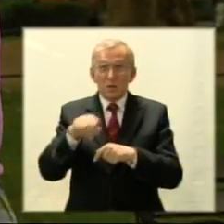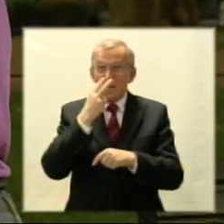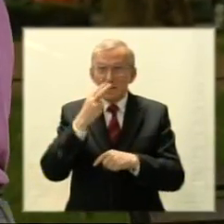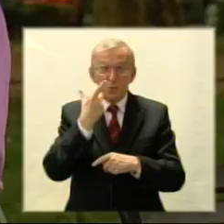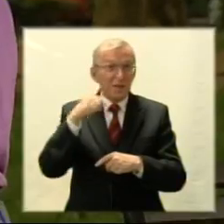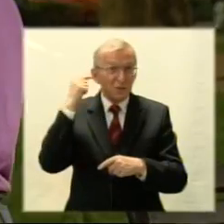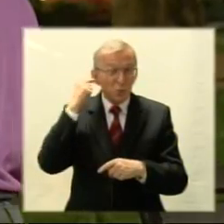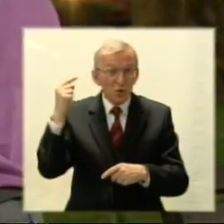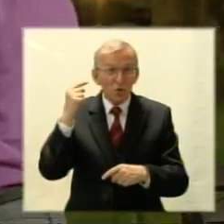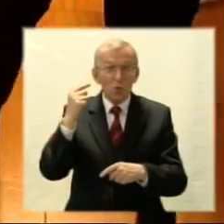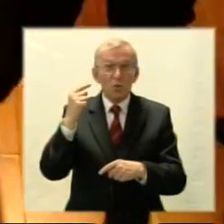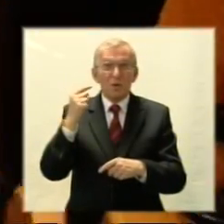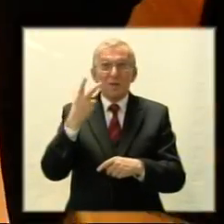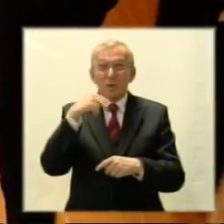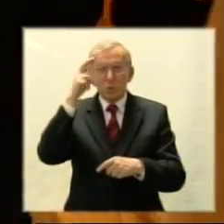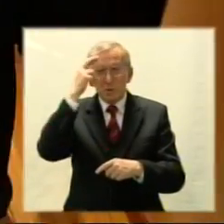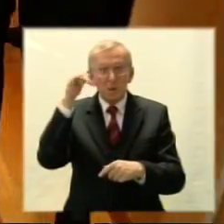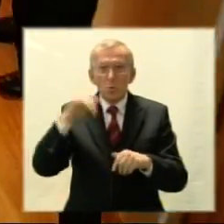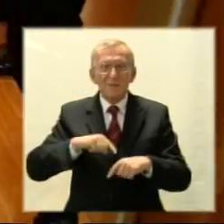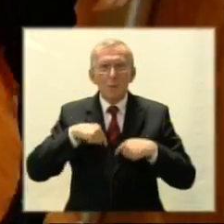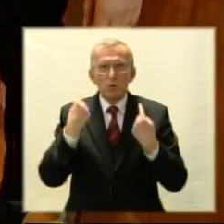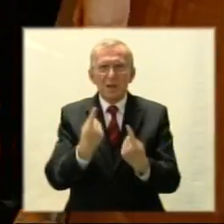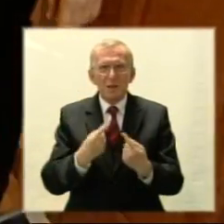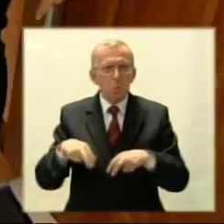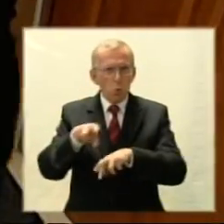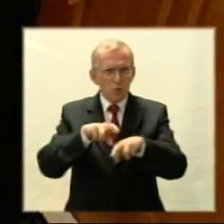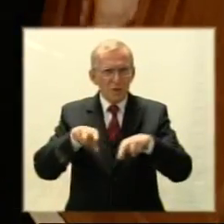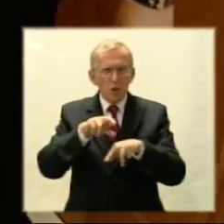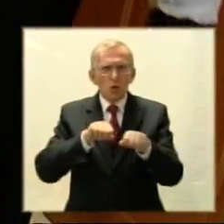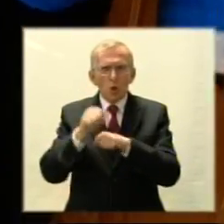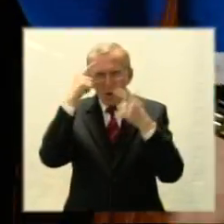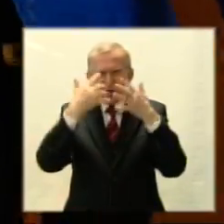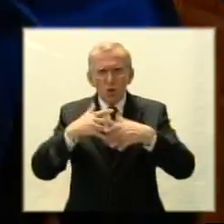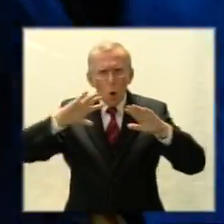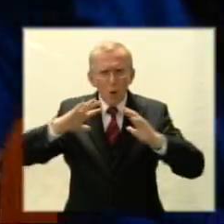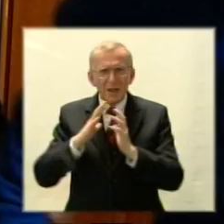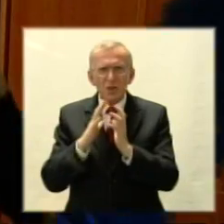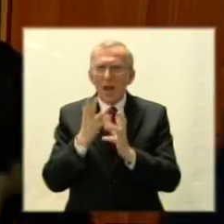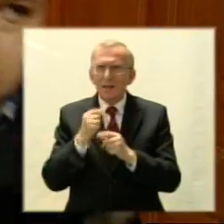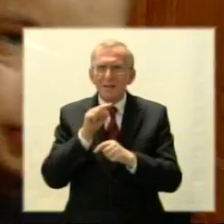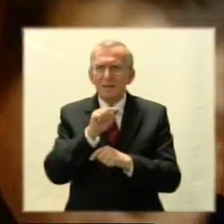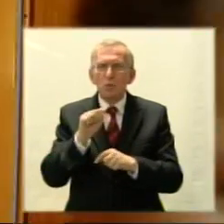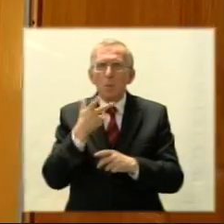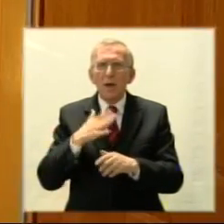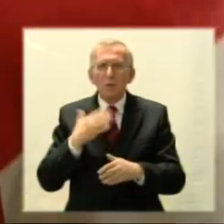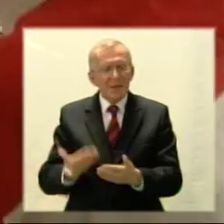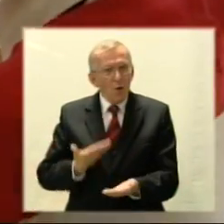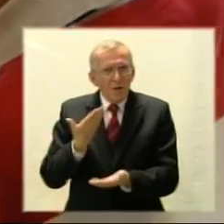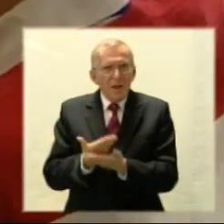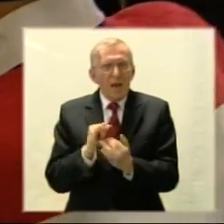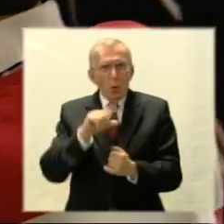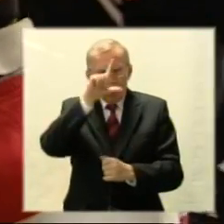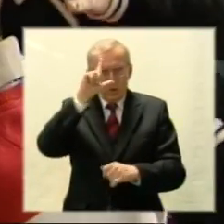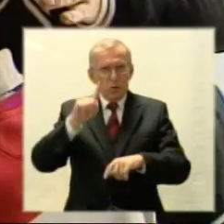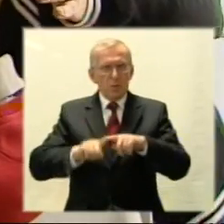nie słyszą nie rozumieją że nie mogą samodzielnie się poruszać są kojarzeni z ograniczeniami a nie z tym co mają do zaoferowania jako